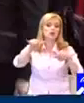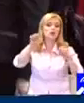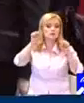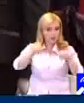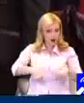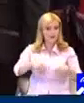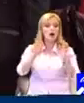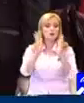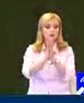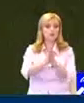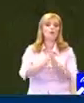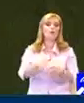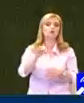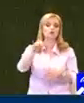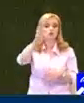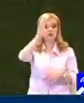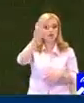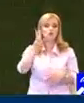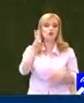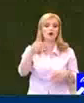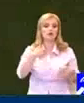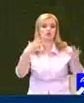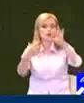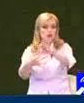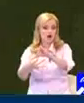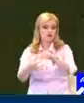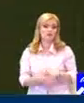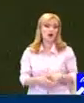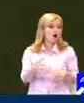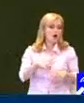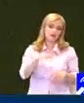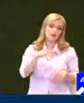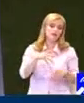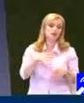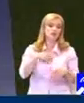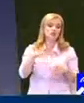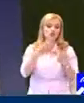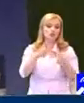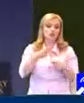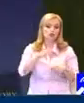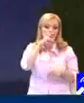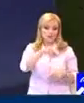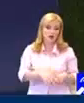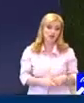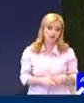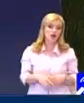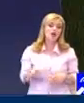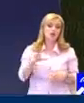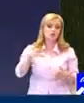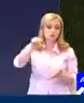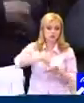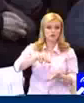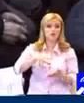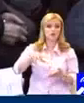ceară susținere de la statul pe care spun că vor să-l reunească. Ei declară că și-au propus să participe la toate acțiunile desfășurate cu